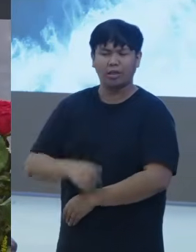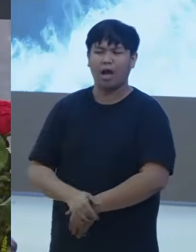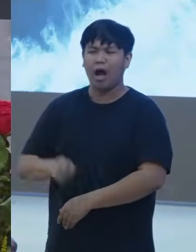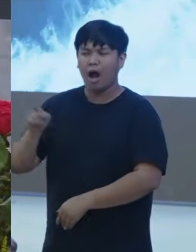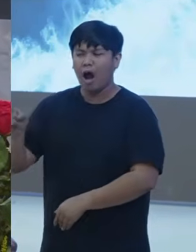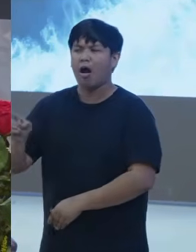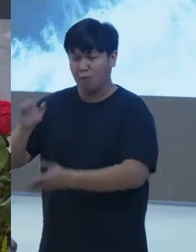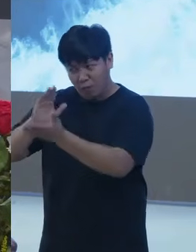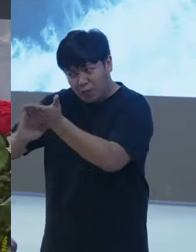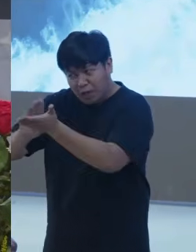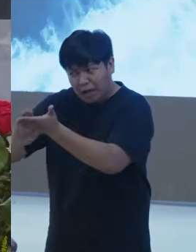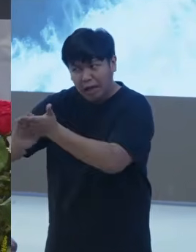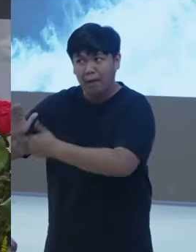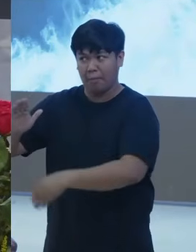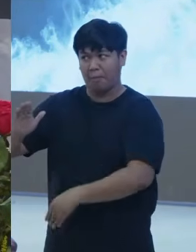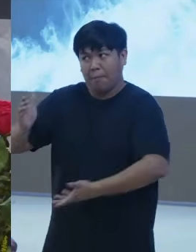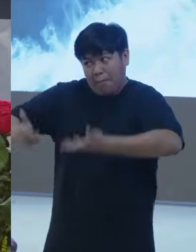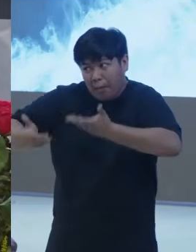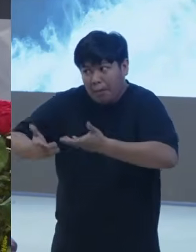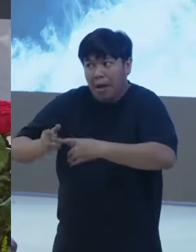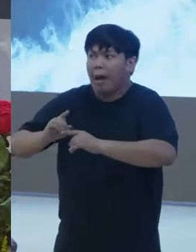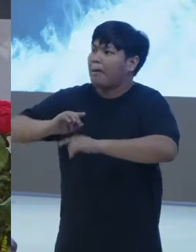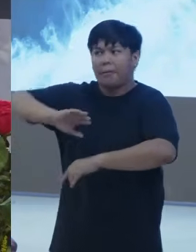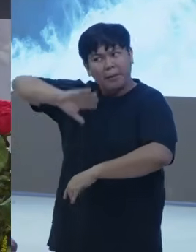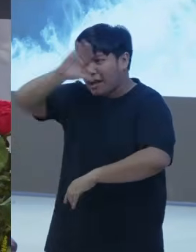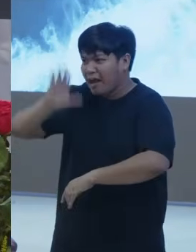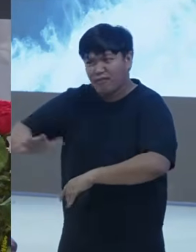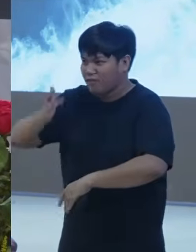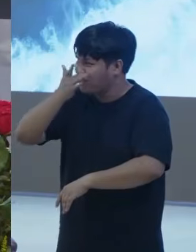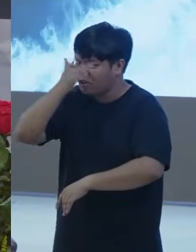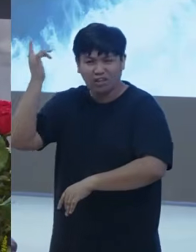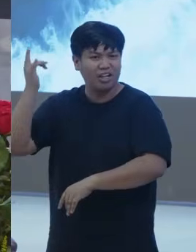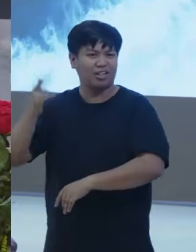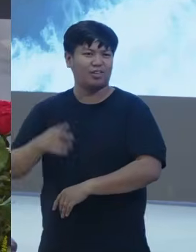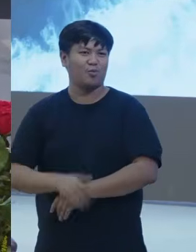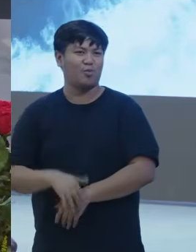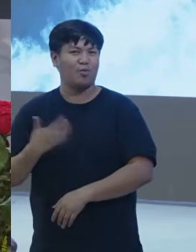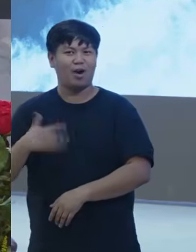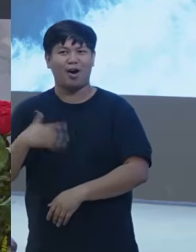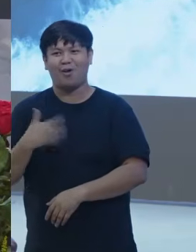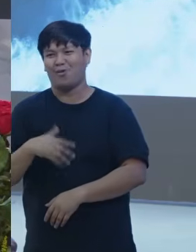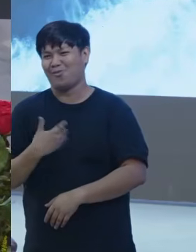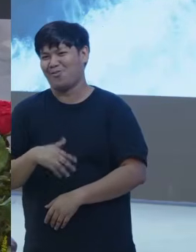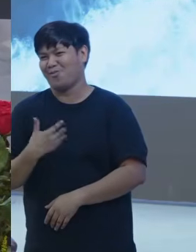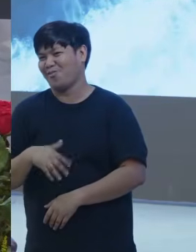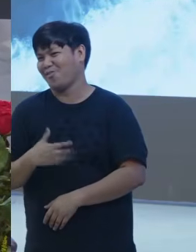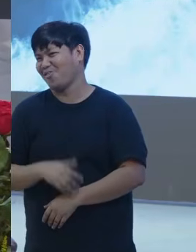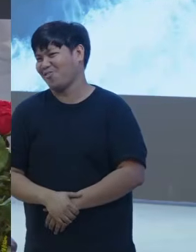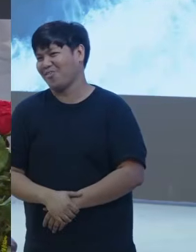will forgive, but I will never forget. Di ba?